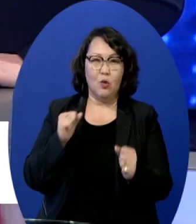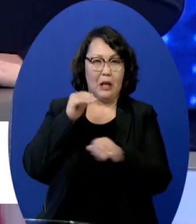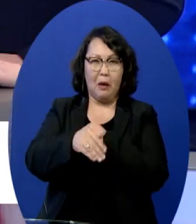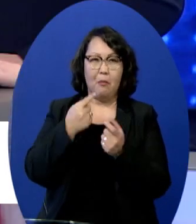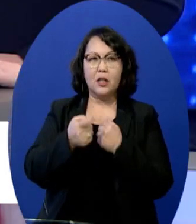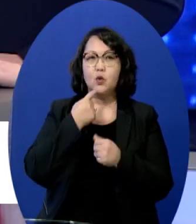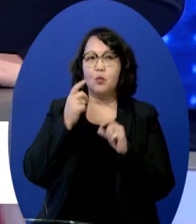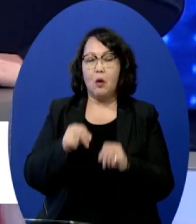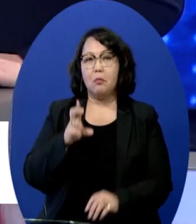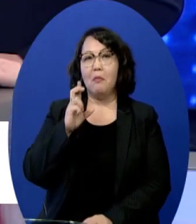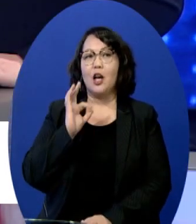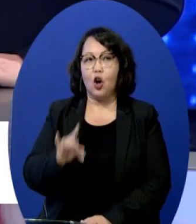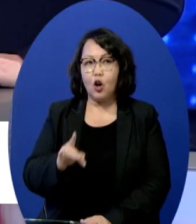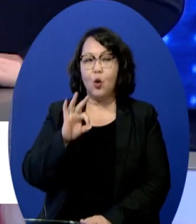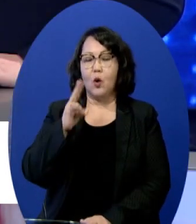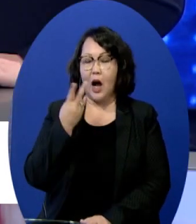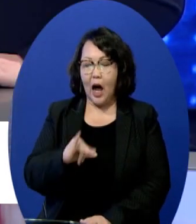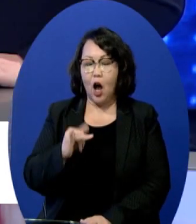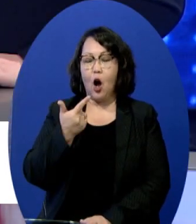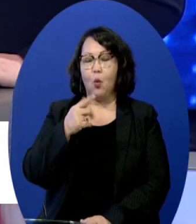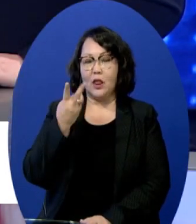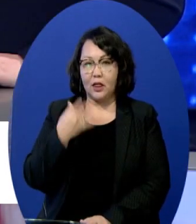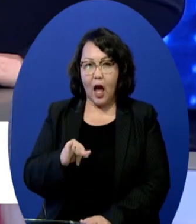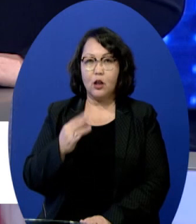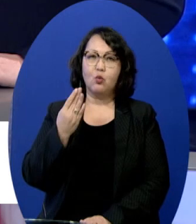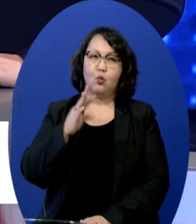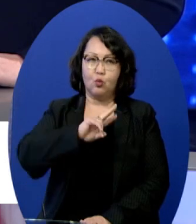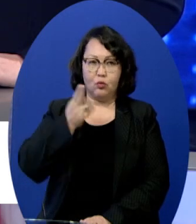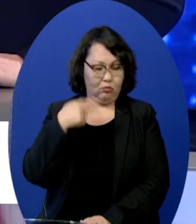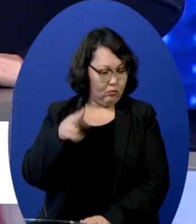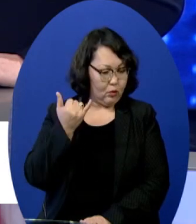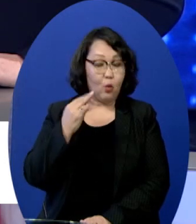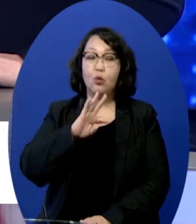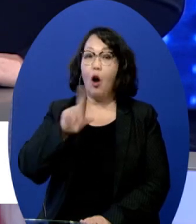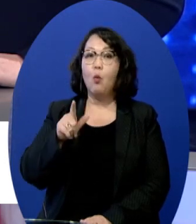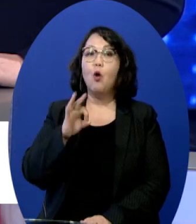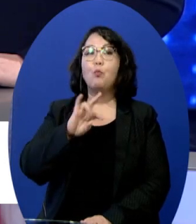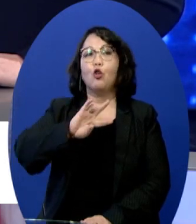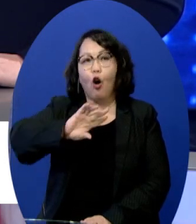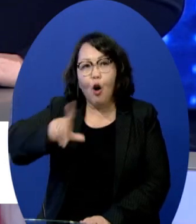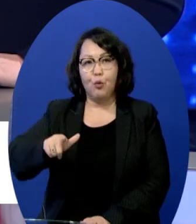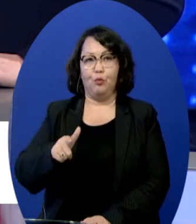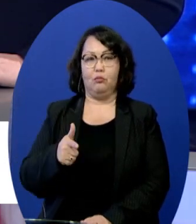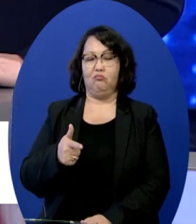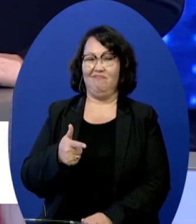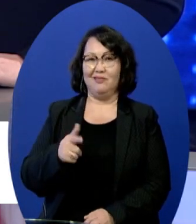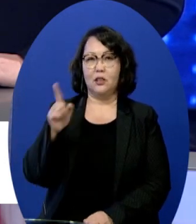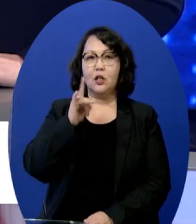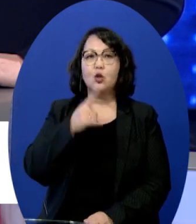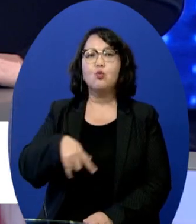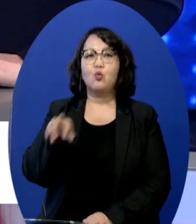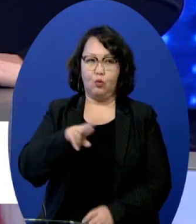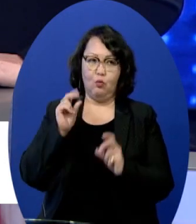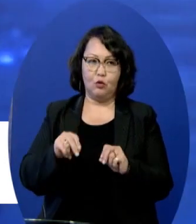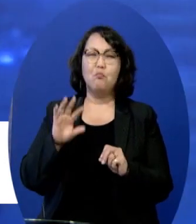аймаг, Өвөр Хангай, Говьалтай, Дунд Говь, за мөн одоо Өмнө Говь зарим сувд цод болох эрсдэлтэй байна. Ялангуяа энэ